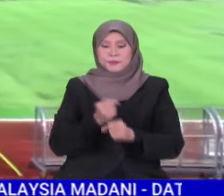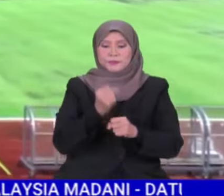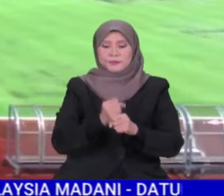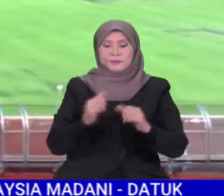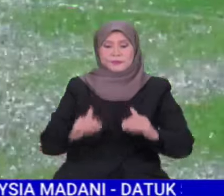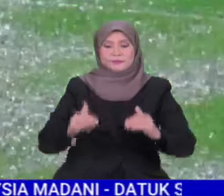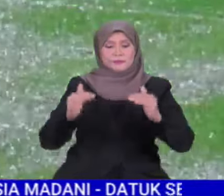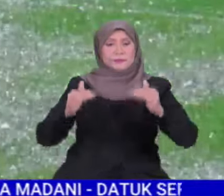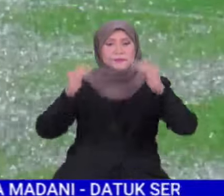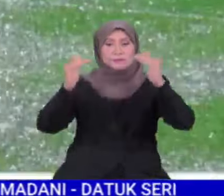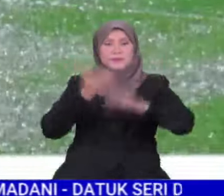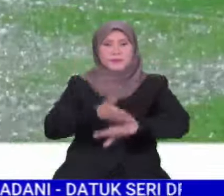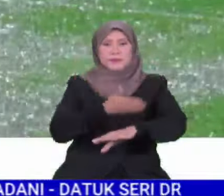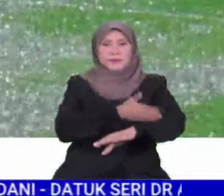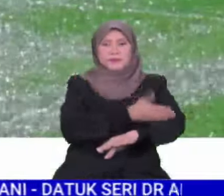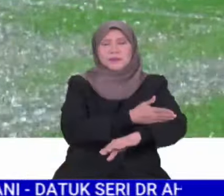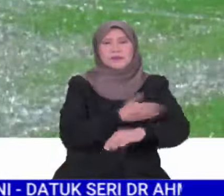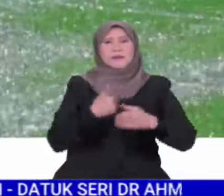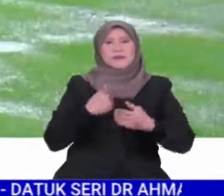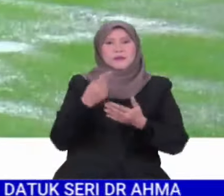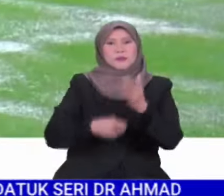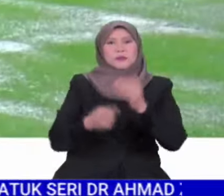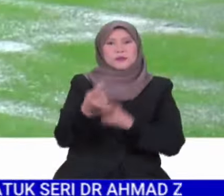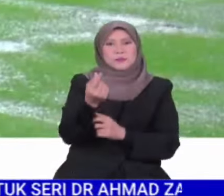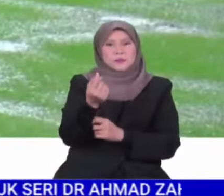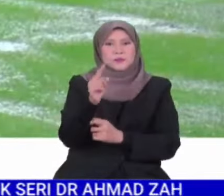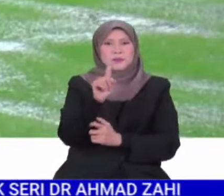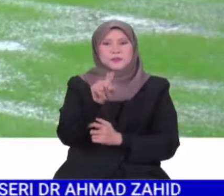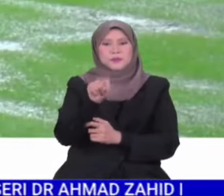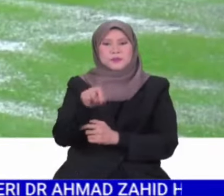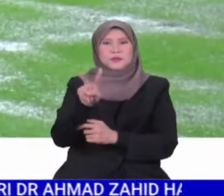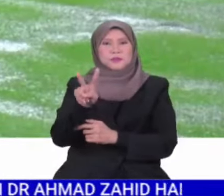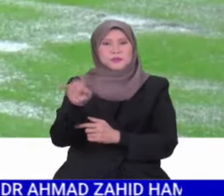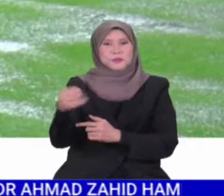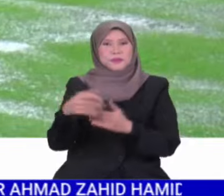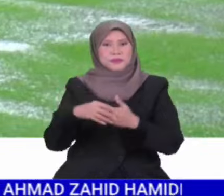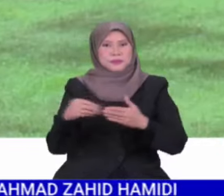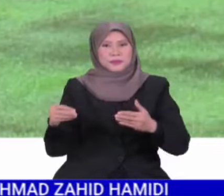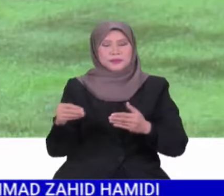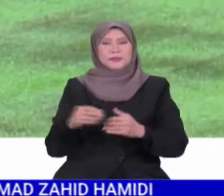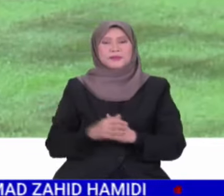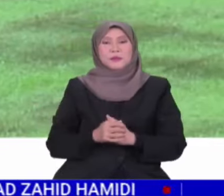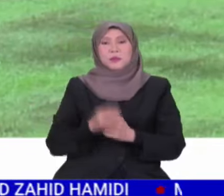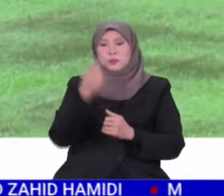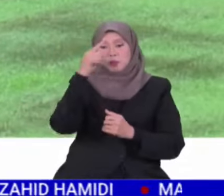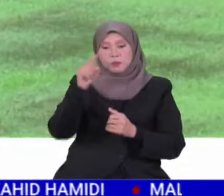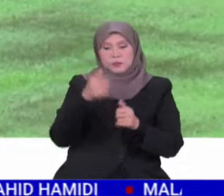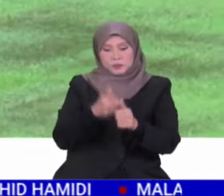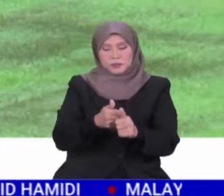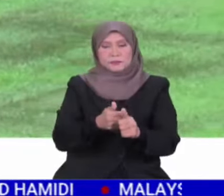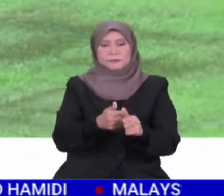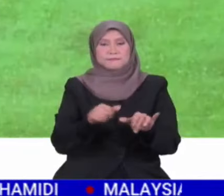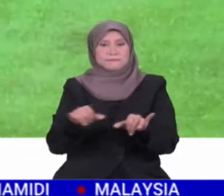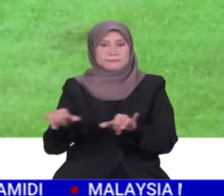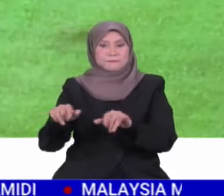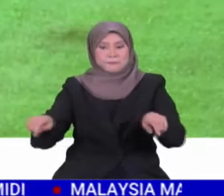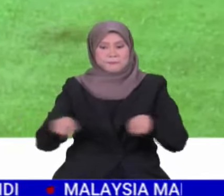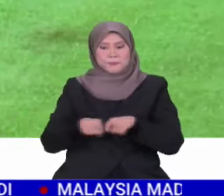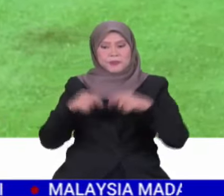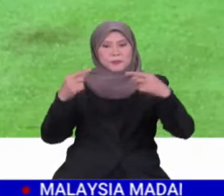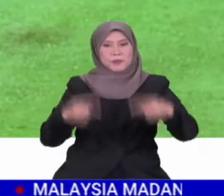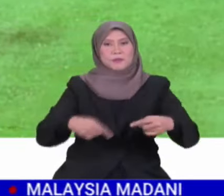Kerja-kerja naik taraf dan menambah baik itu membabitkan kos berjumlah RM1.2 juta adalah bagi memenuhi piawaian sebagai venue